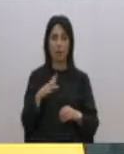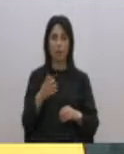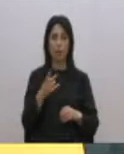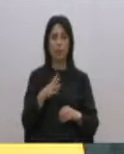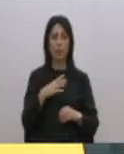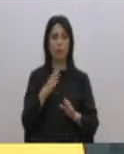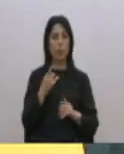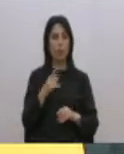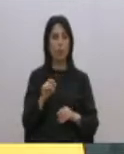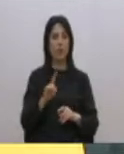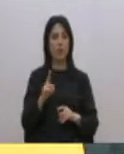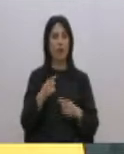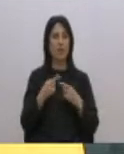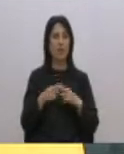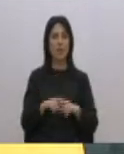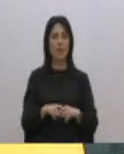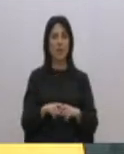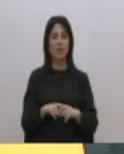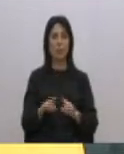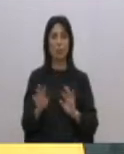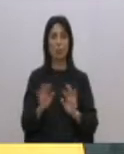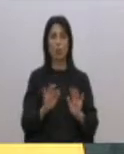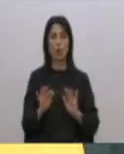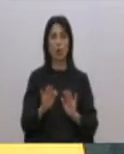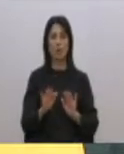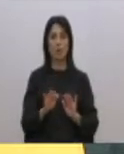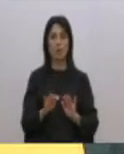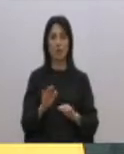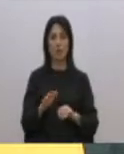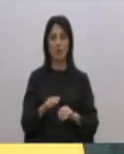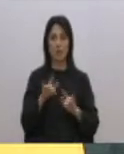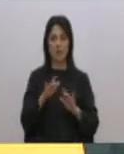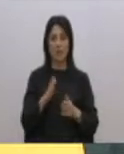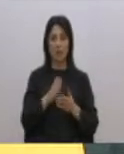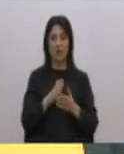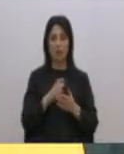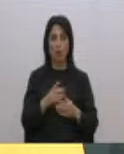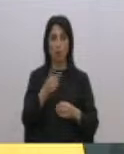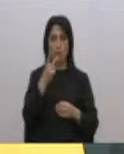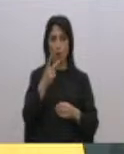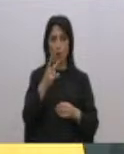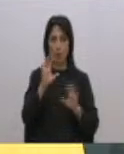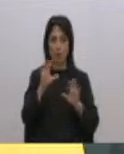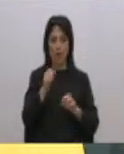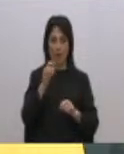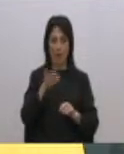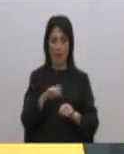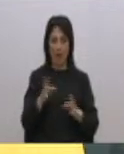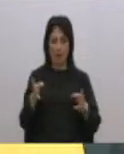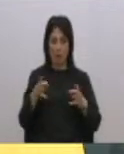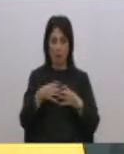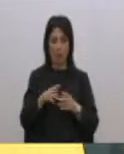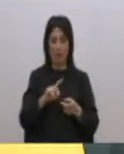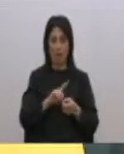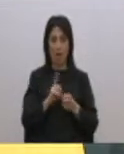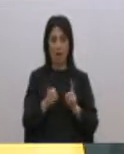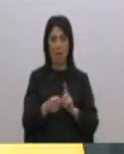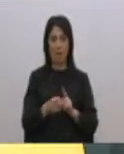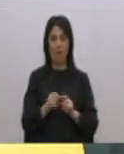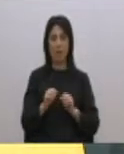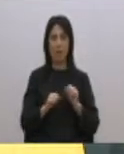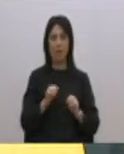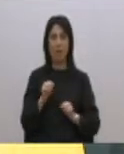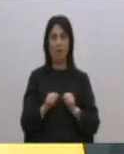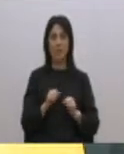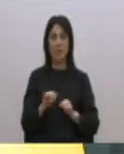ეს მხოლოდ რაღაცა ტექნიკური პროცესი და საქმე ქონოდა უბრალოდ ორი საკანონმდებლო აქტის კომპილაციასთან, არამედ შევეცადეთ